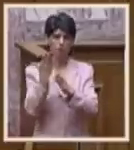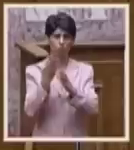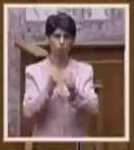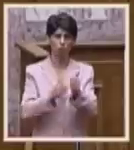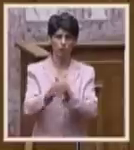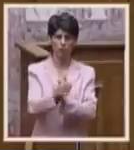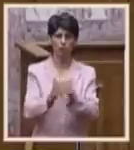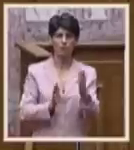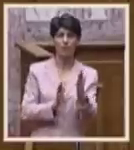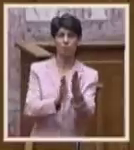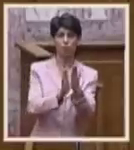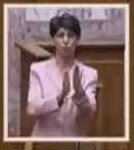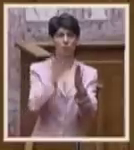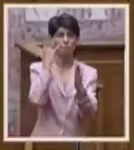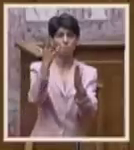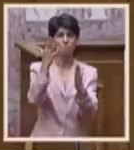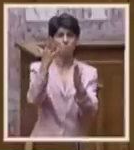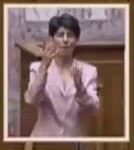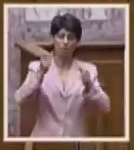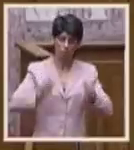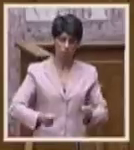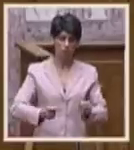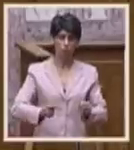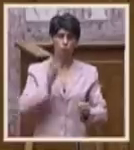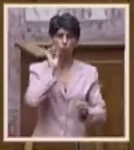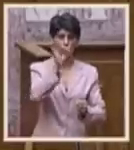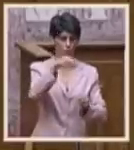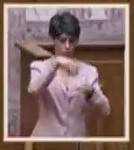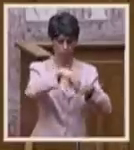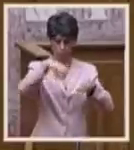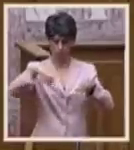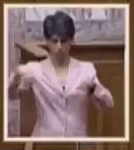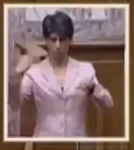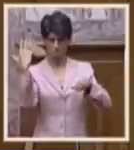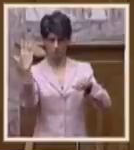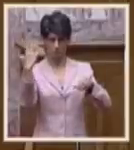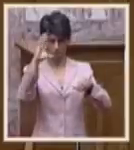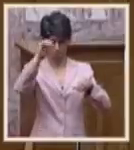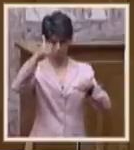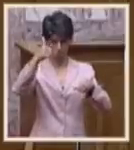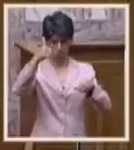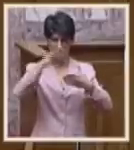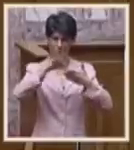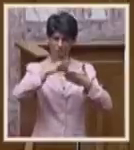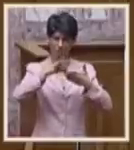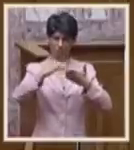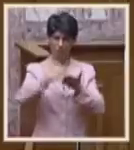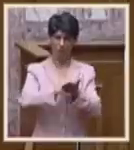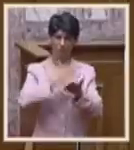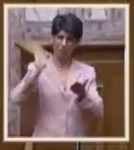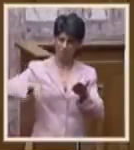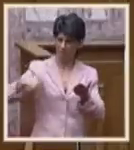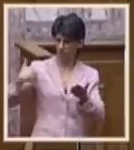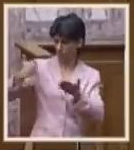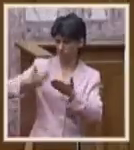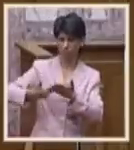για να αντιμετωπίσει 5 βασικούς άξονες. Πρώτα απ' όλα, να διορθώσουμε αδικίες που ανέδειξε η τελευταία